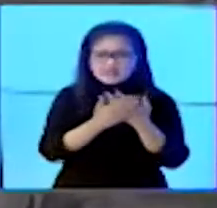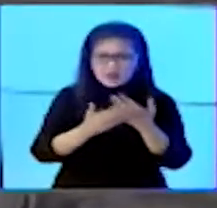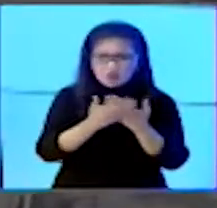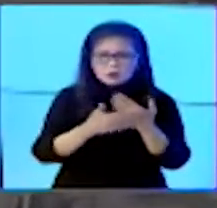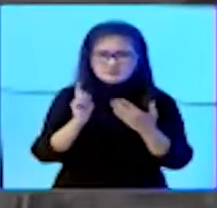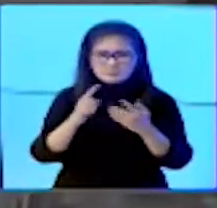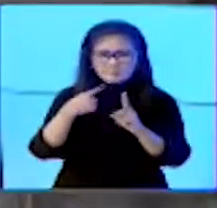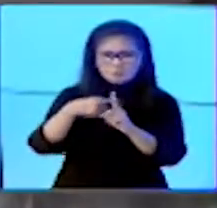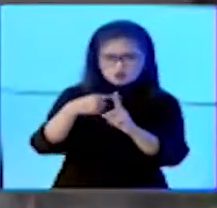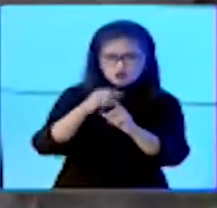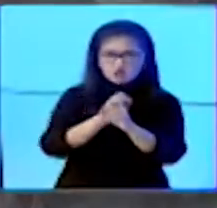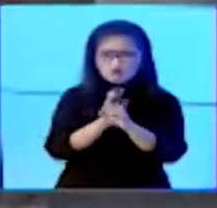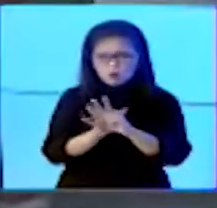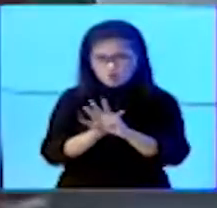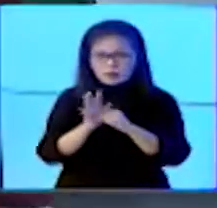positif COVID-19.